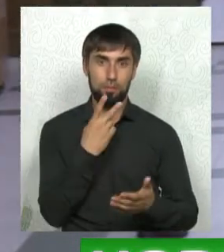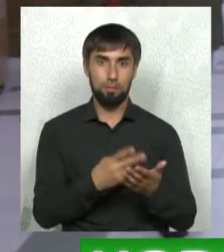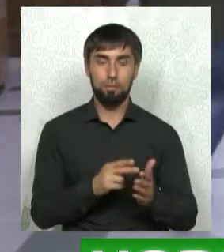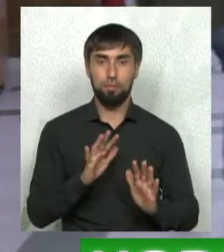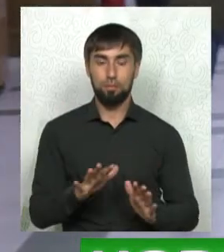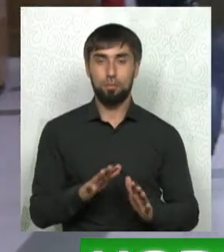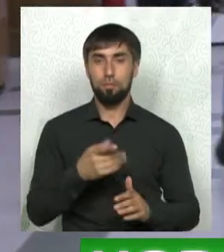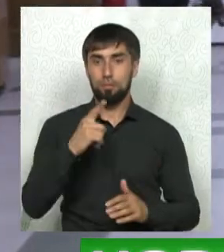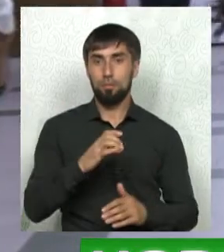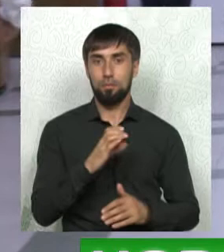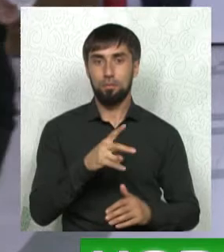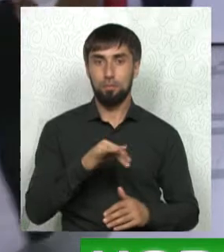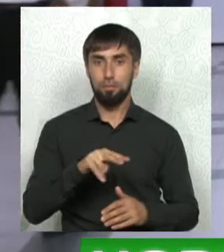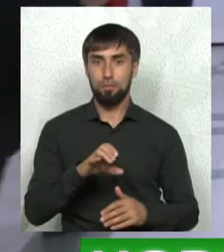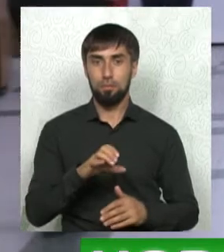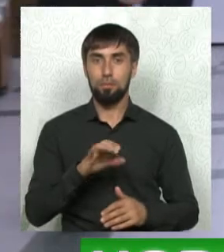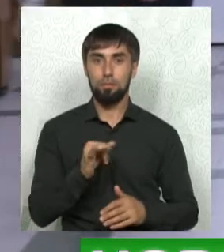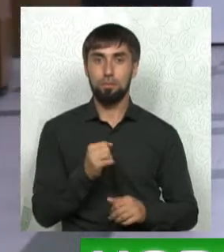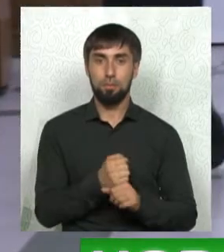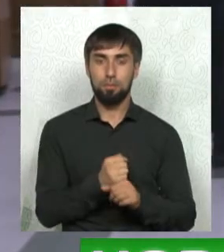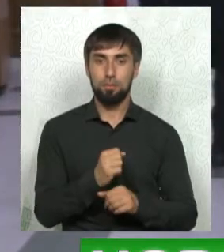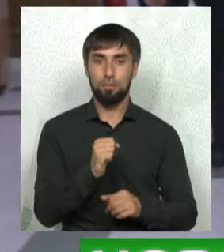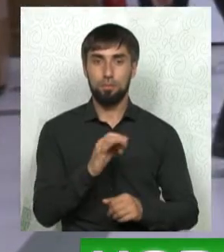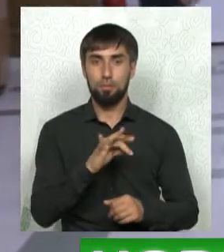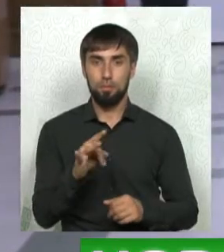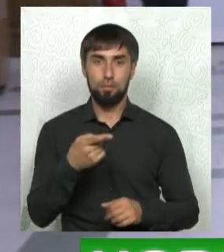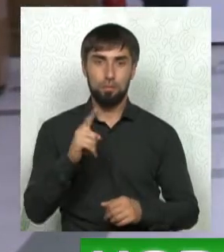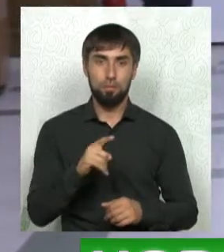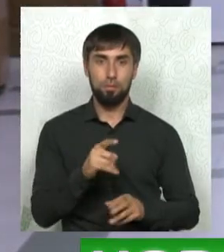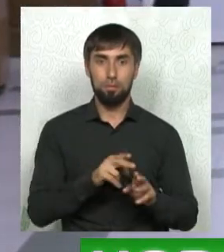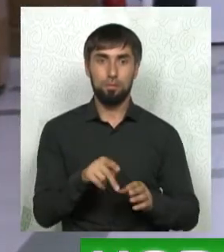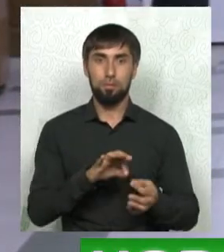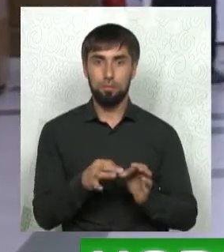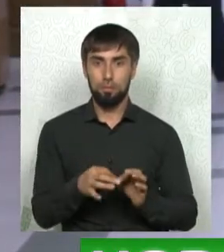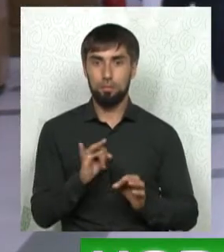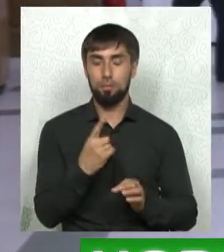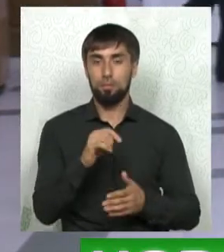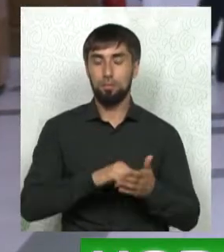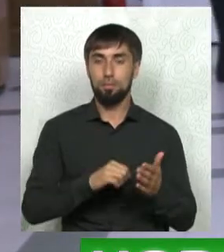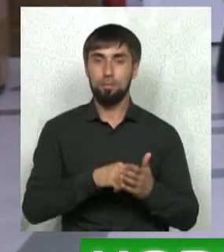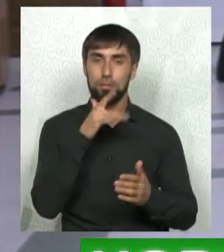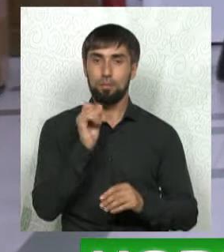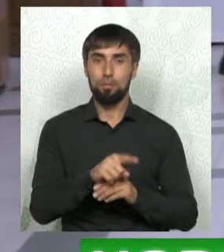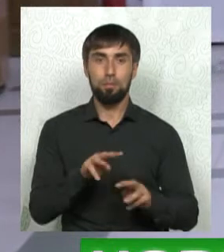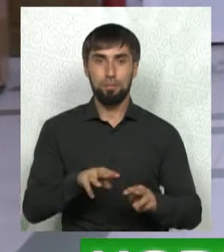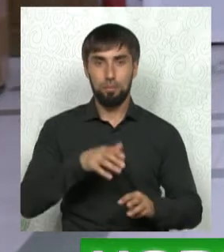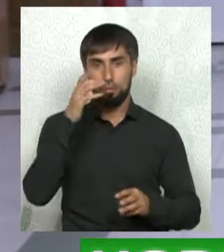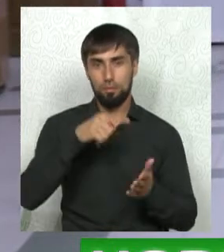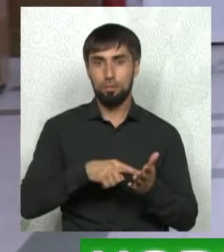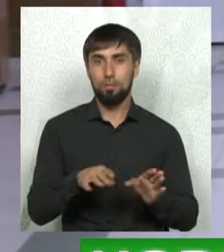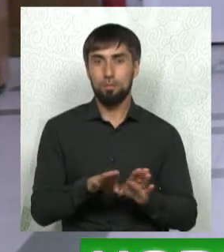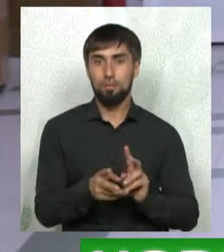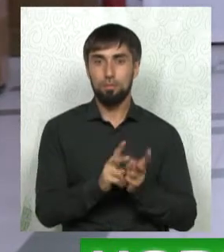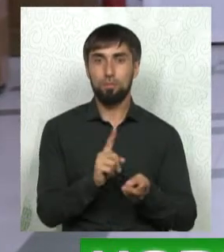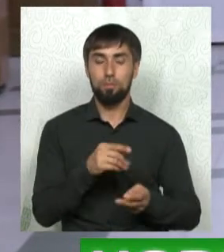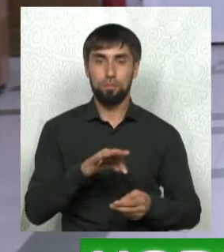только номер СНИЛСа. Естественно, ориентироваться с номерами СНИЛСа гораздо сложнее. Одной из причин, которую указало Министерство образования и науки,